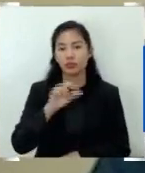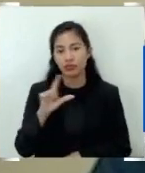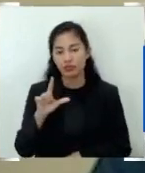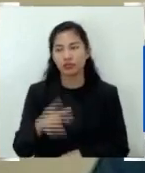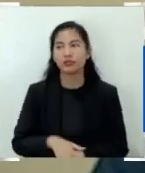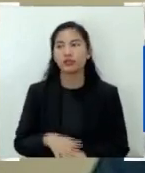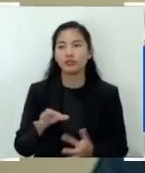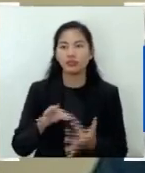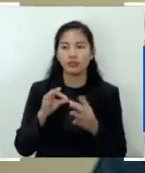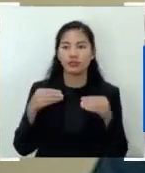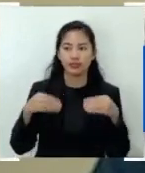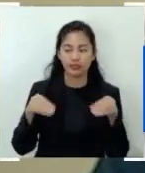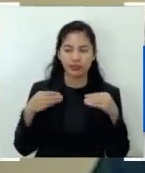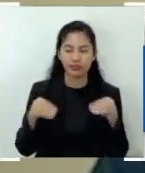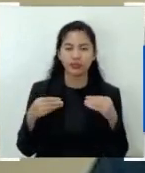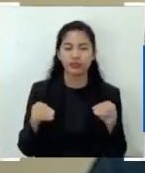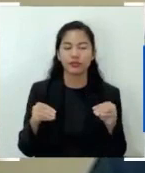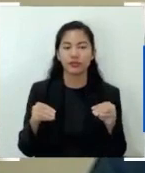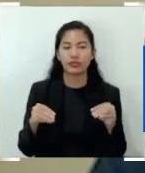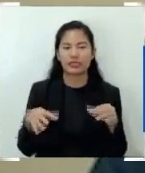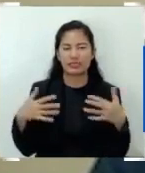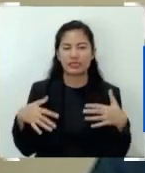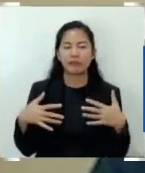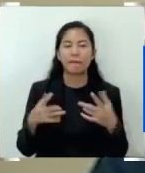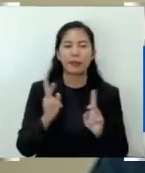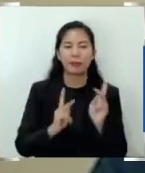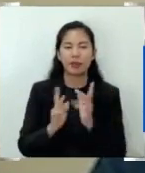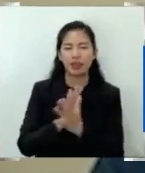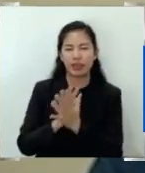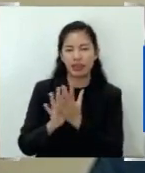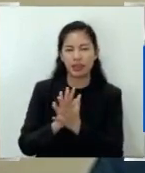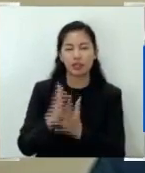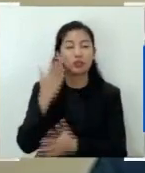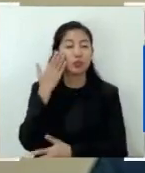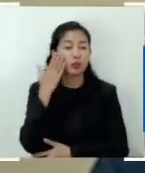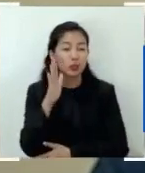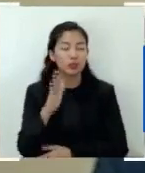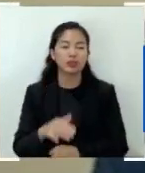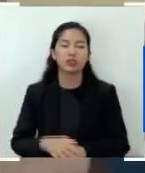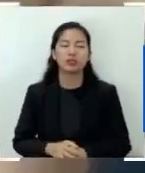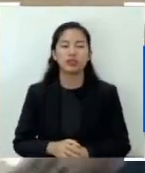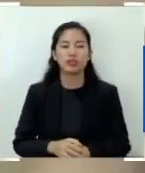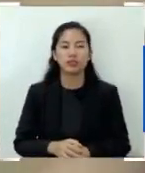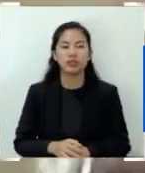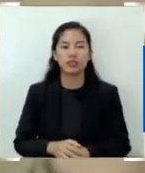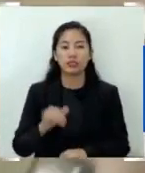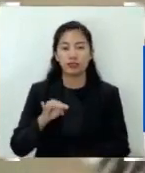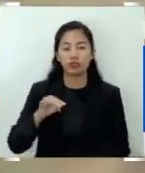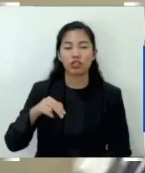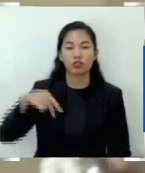na napakalapit ang mga tao. And you don't know that during that time, habang naglalakad ka, yung